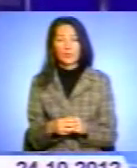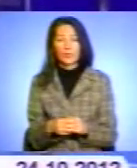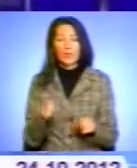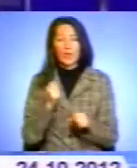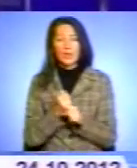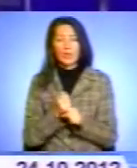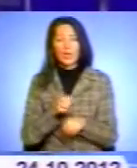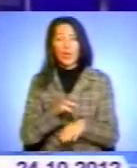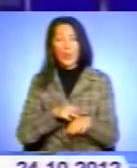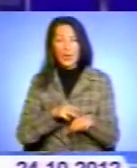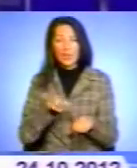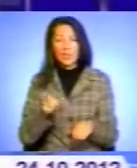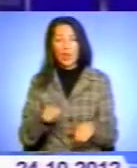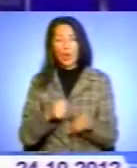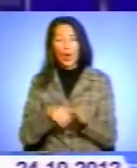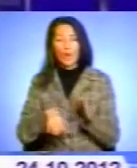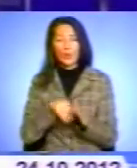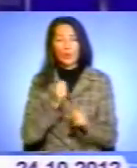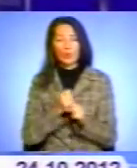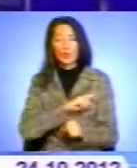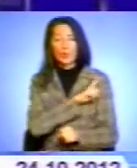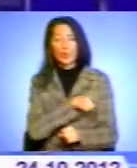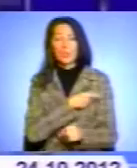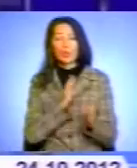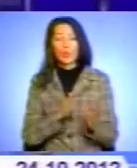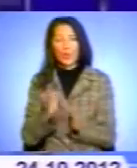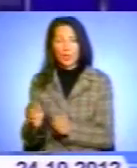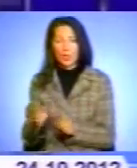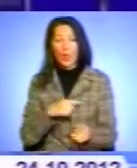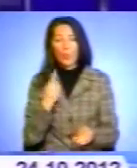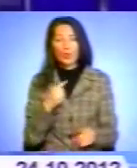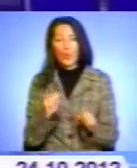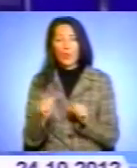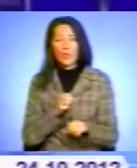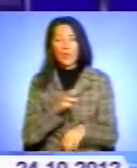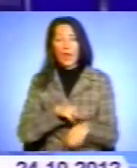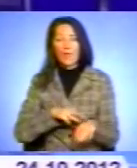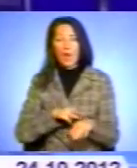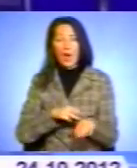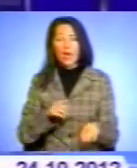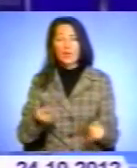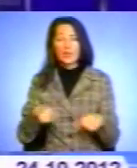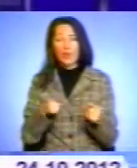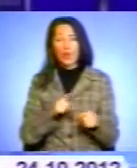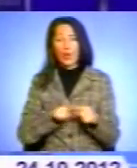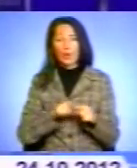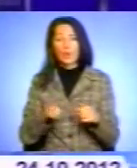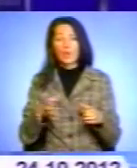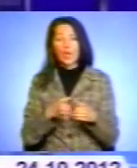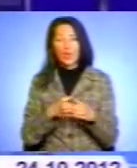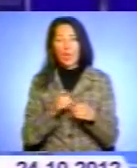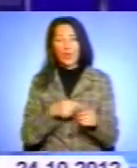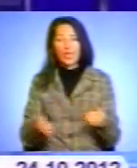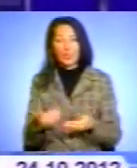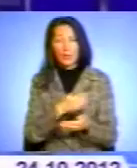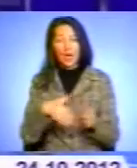Працівники міліції до виборів працюють у посиленому режимі. В обласному управлінні МВС створено оперативний штаб, який збирає і аналізує інформацію